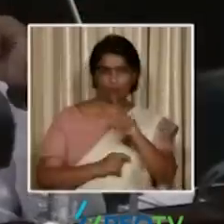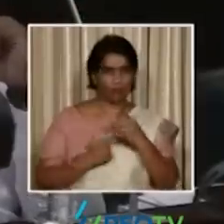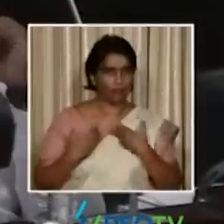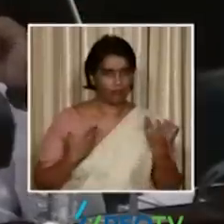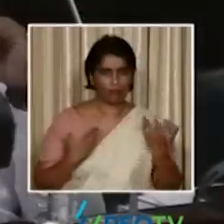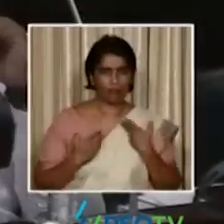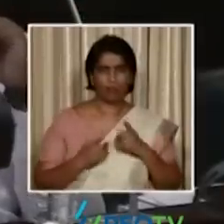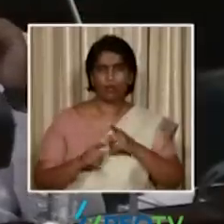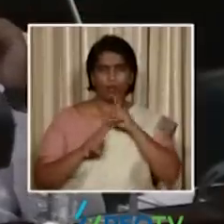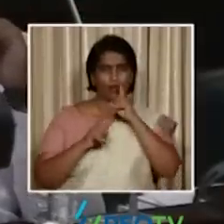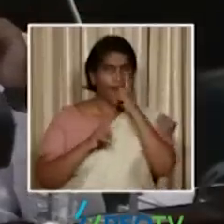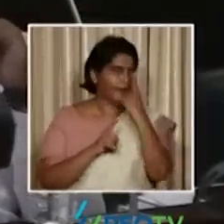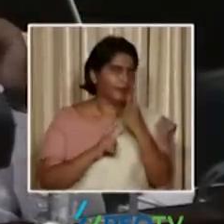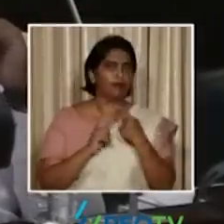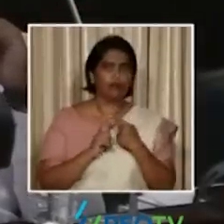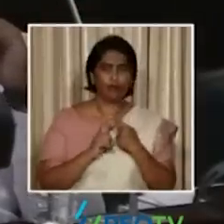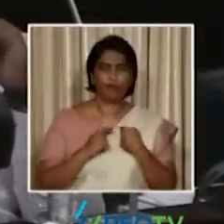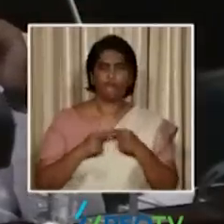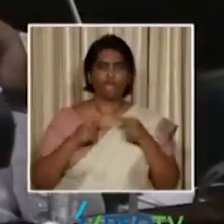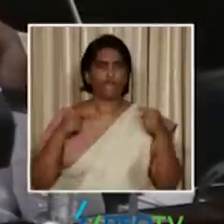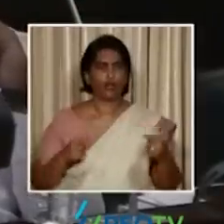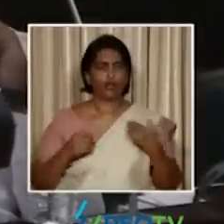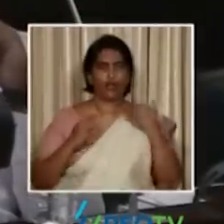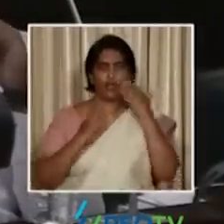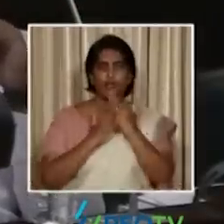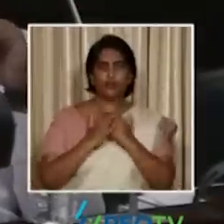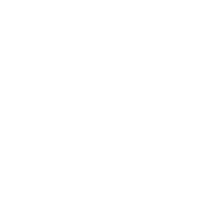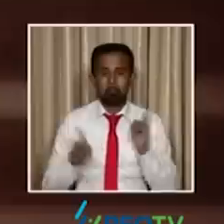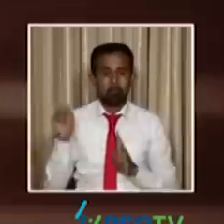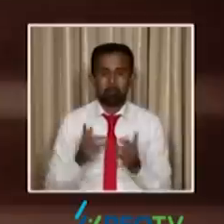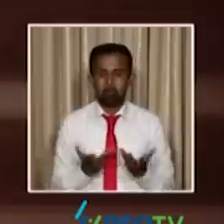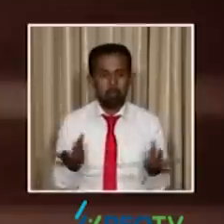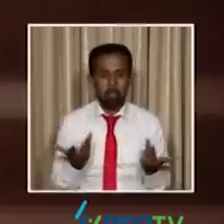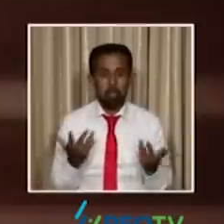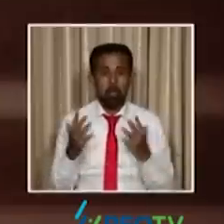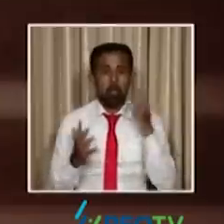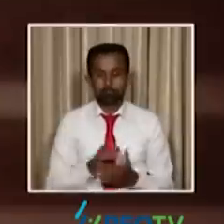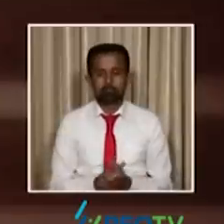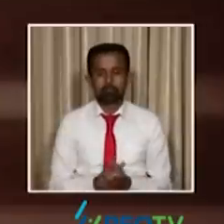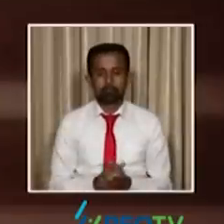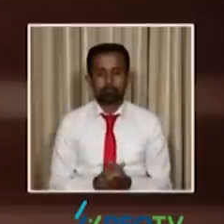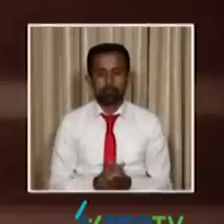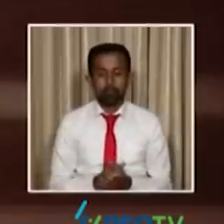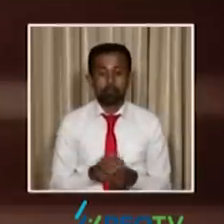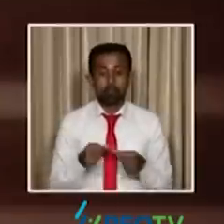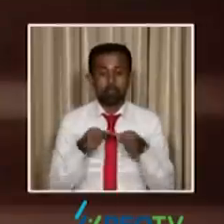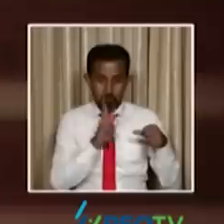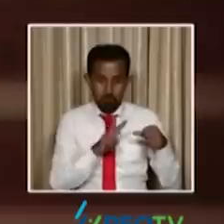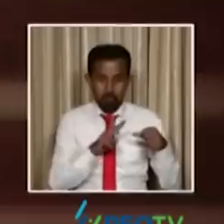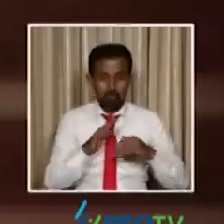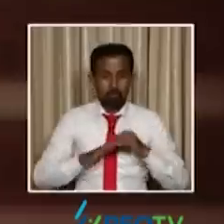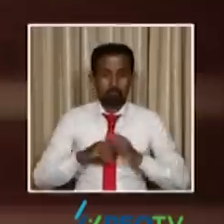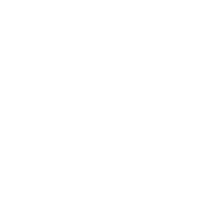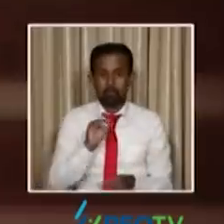මේ එකක්වත් අපිට විරුද්ධ වෙන්න පුළුවන් තියෙනවායි කියලා මේ කොන්දේසි 10. ඕක ඉස්සර අපි බංකොලොත් කිරි ලේබලේ පාවිච්චි කරලා